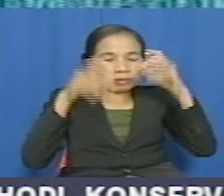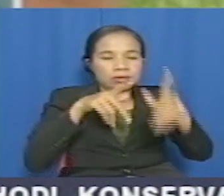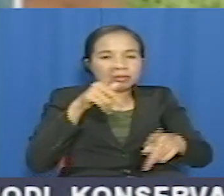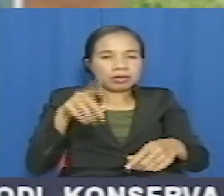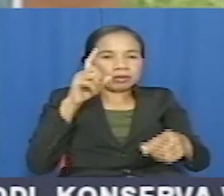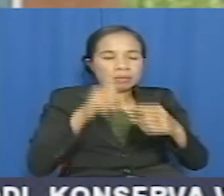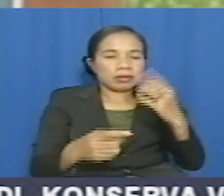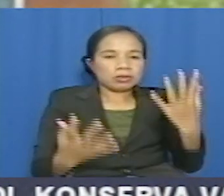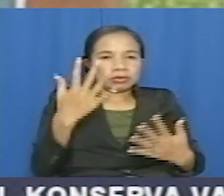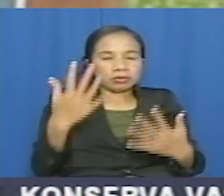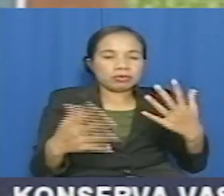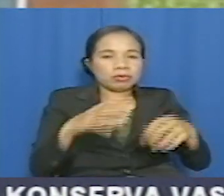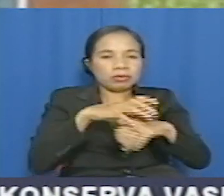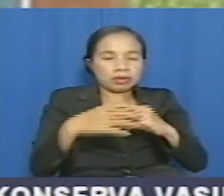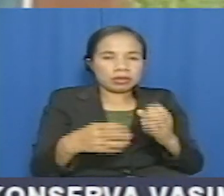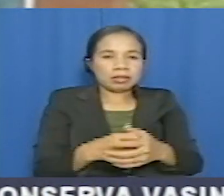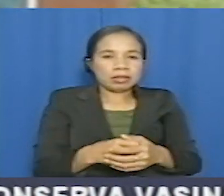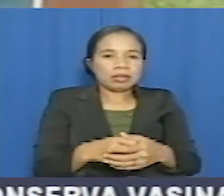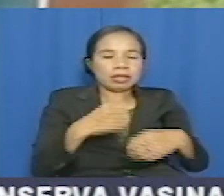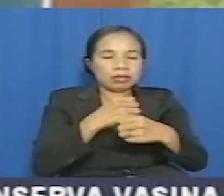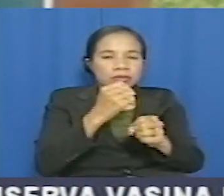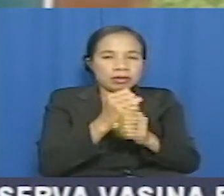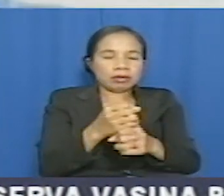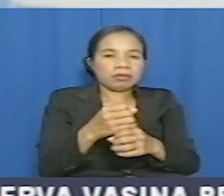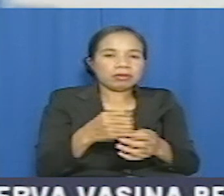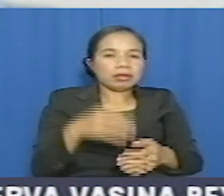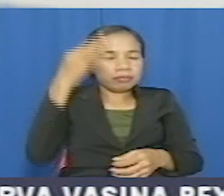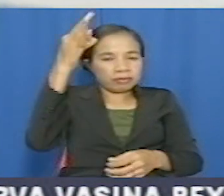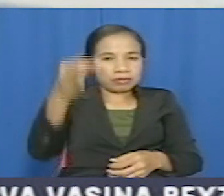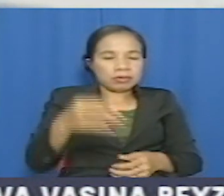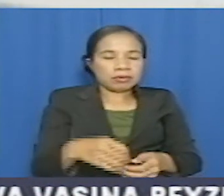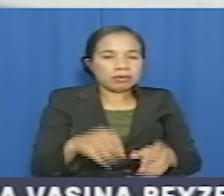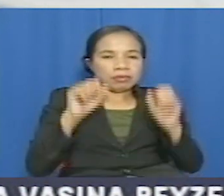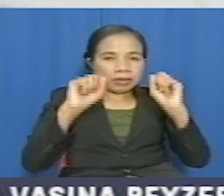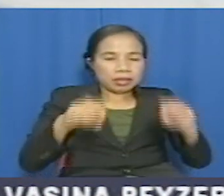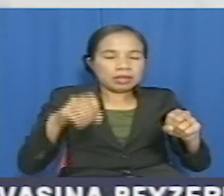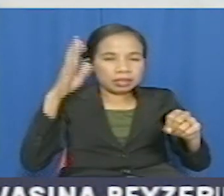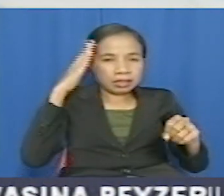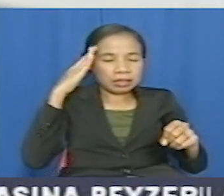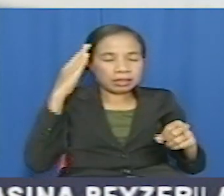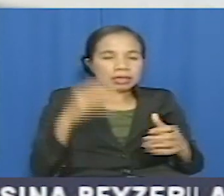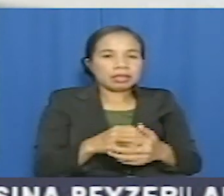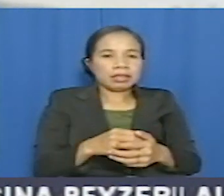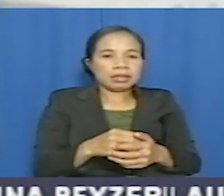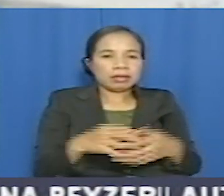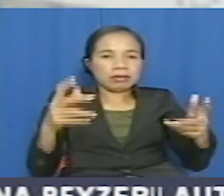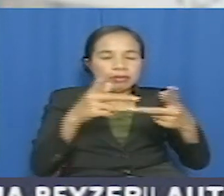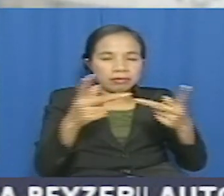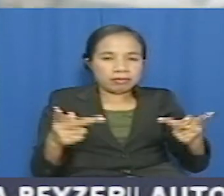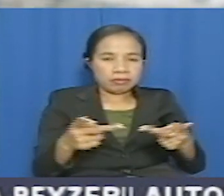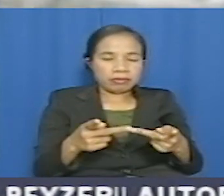labele sunurai o rihala con natureza e a futuro tu bele identifica recursos naturais que tu neve maka